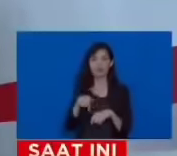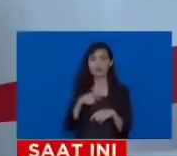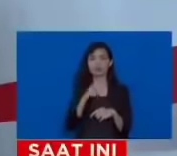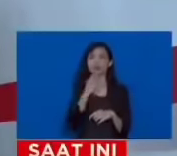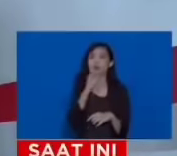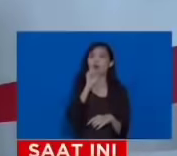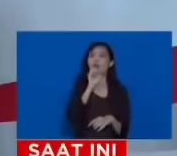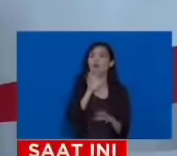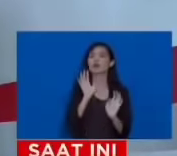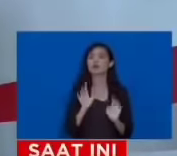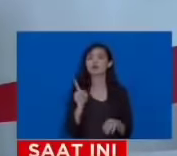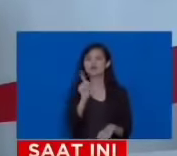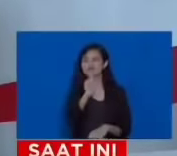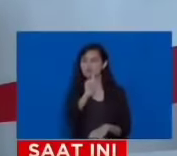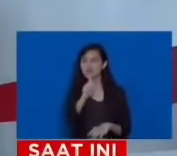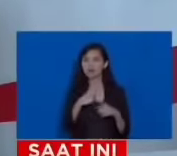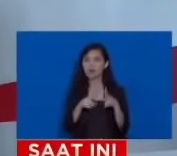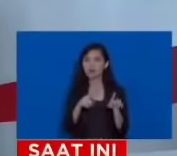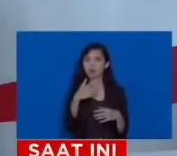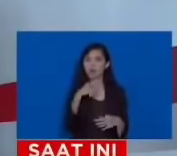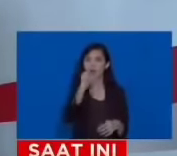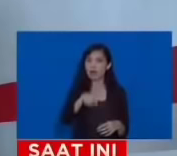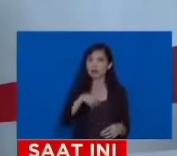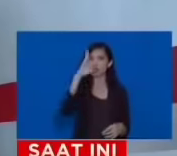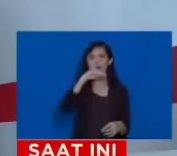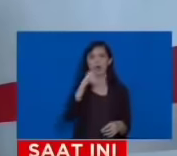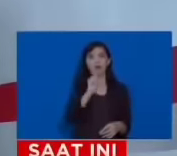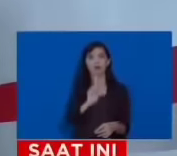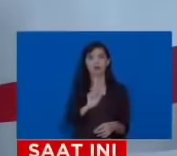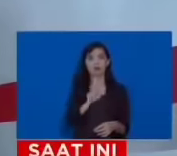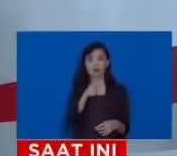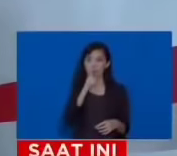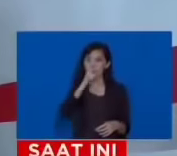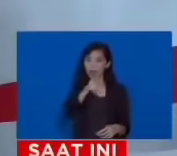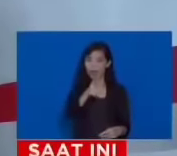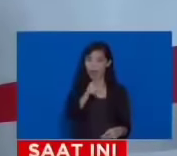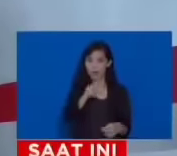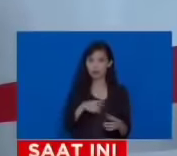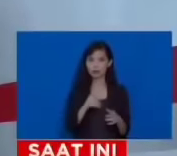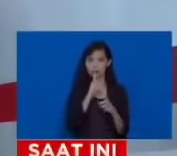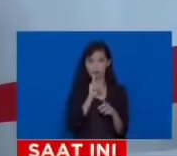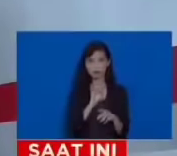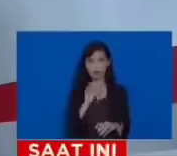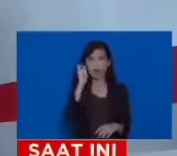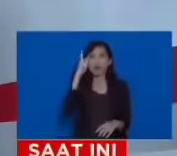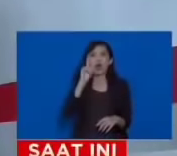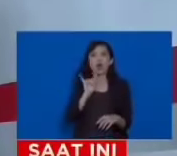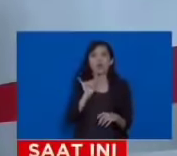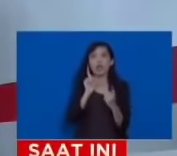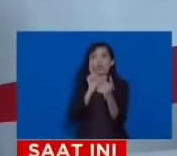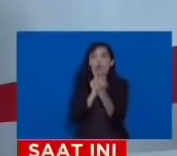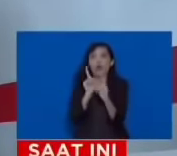lagi, tapi ini sudah dimaknai sebagai suatu perintah yang harus kita laksanakan bersama-sama.